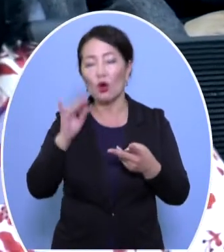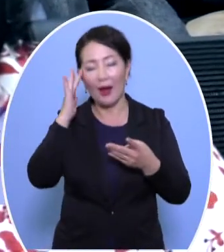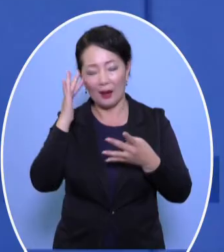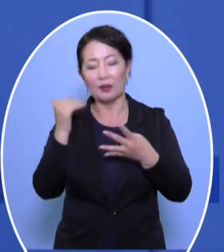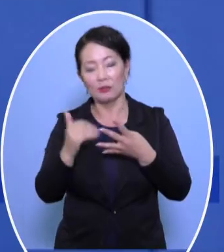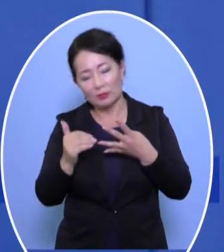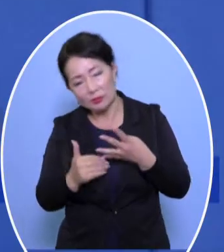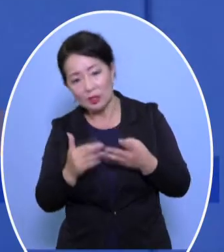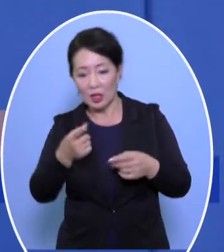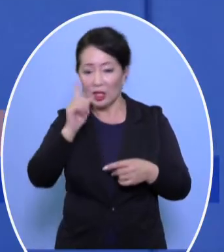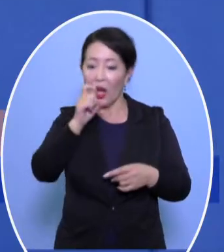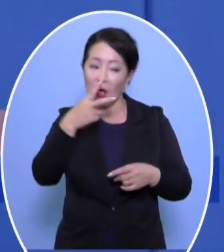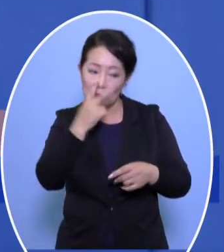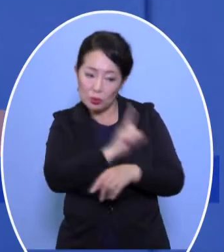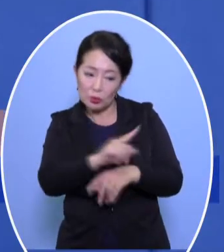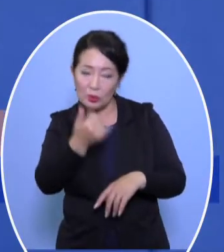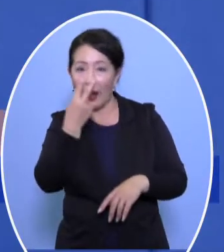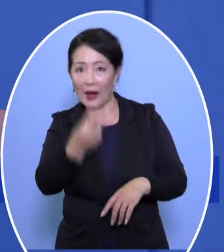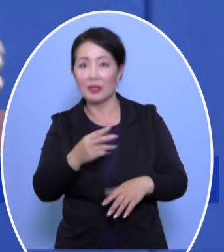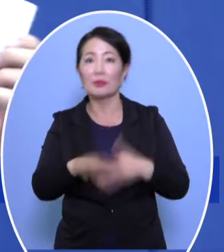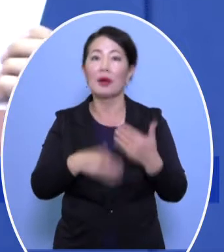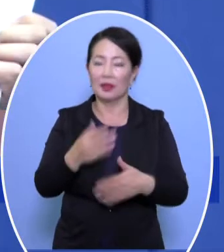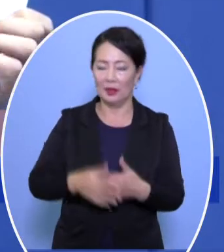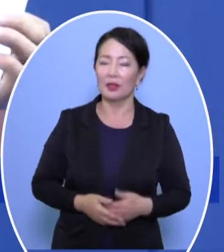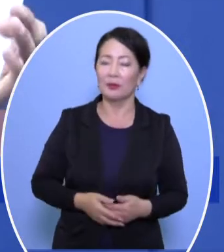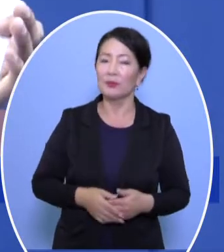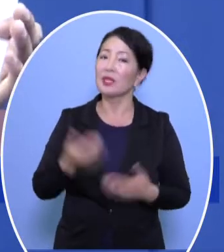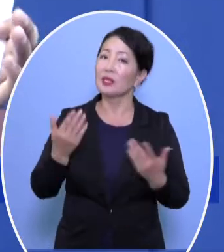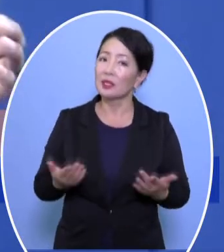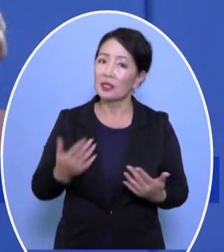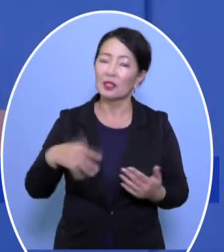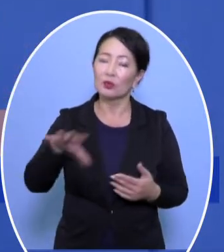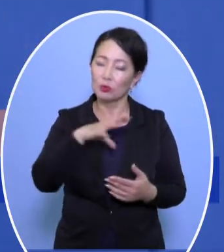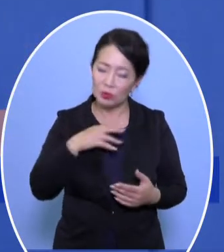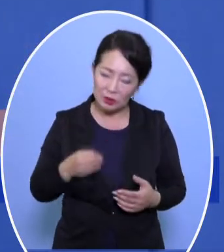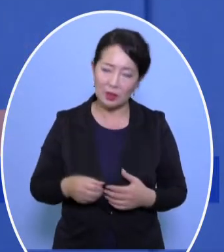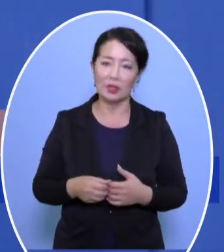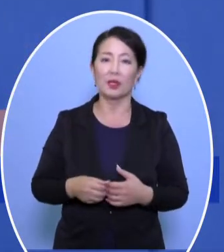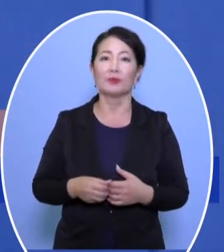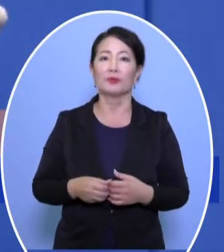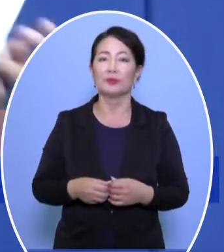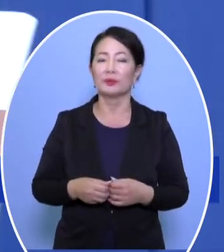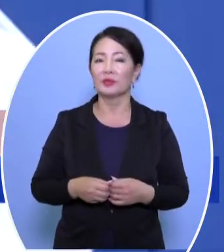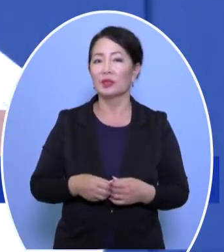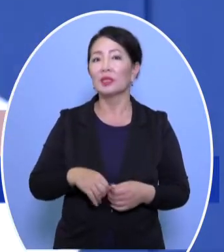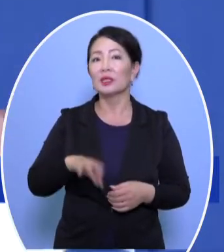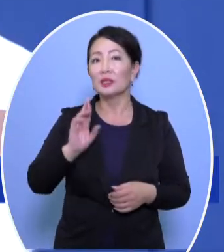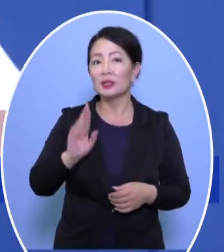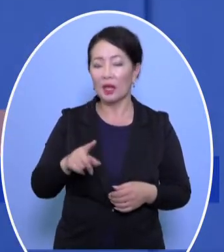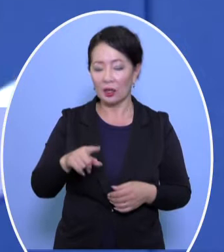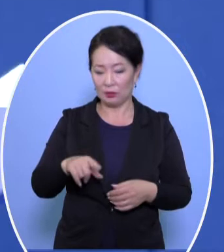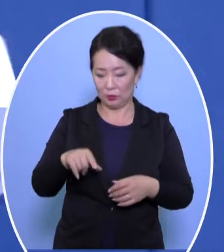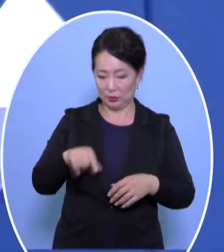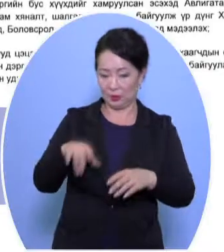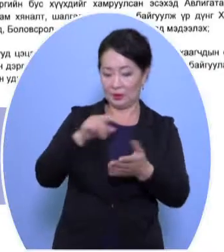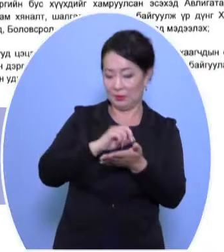тий? Эхний ээлжинд үрдэн бийдэг нь харъя гэсэн хэрэг байгаа ба. Тэгэхээр бидүүдээ одоо яг энэ зөвлөмж заасан